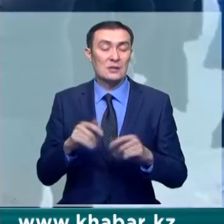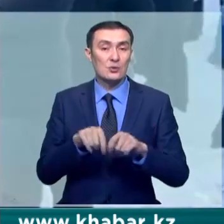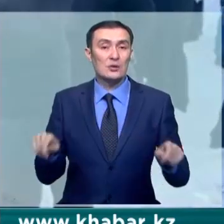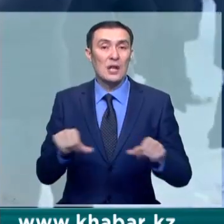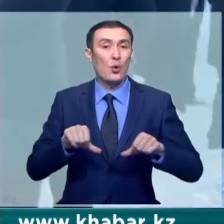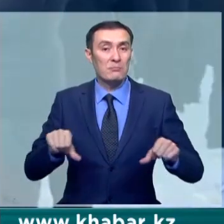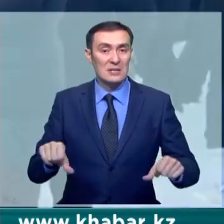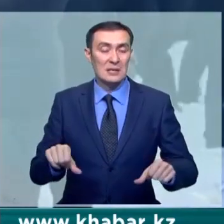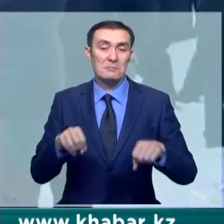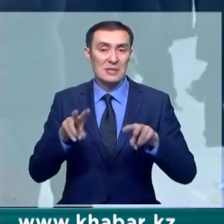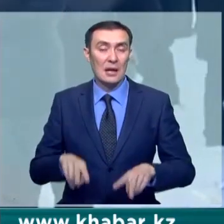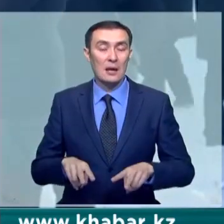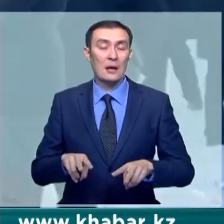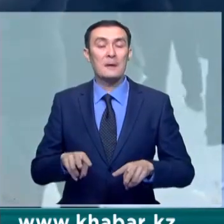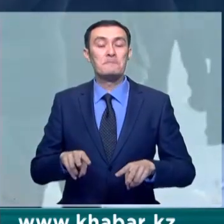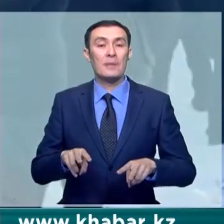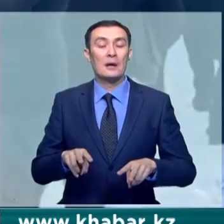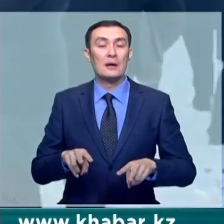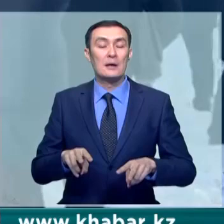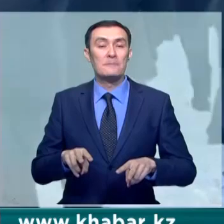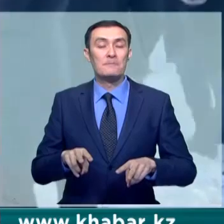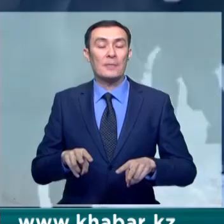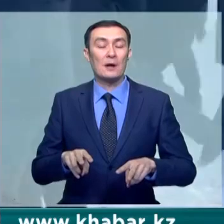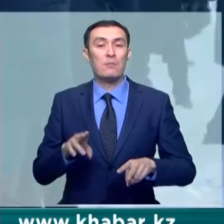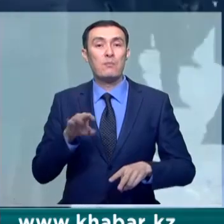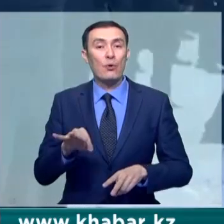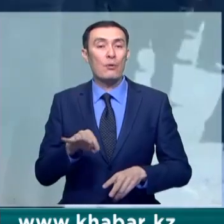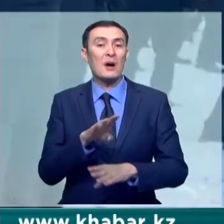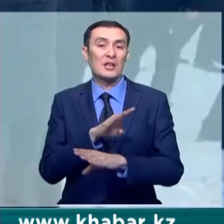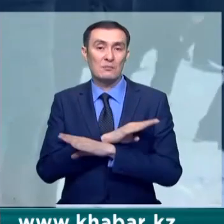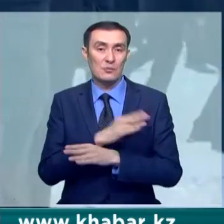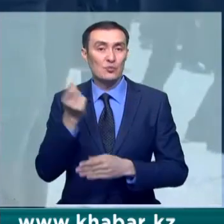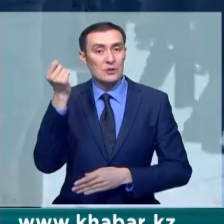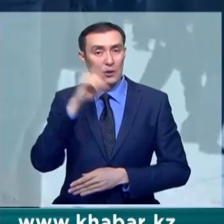Сейчас по остальным погибшим выясняется.